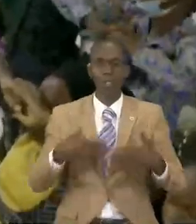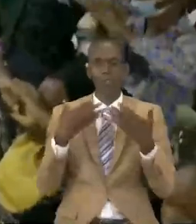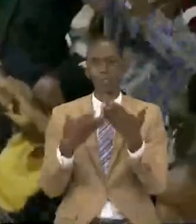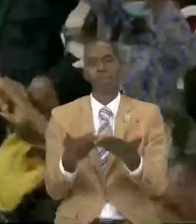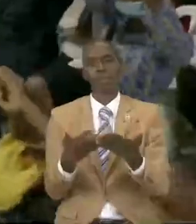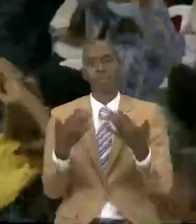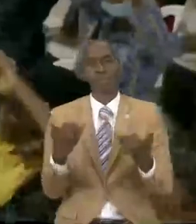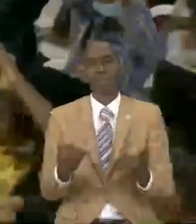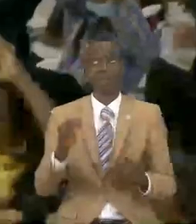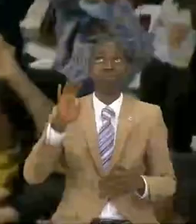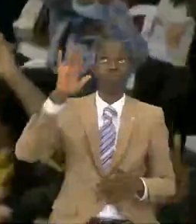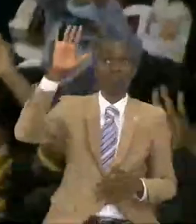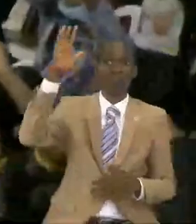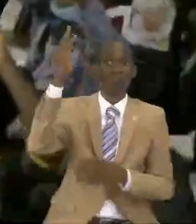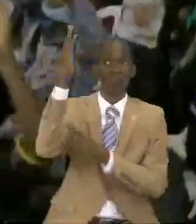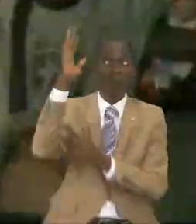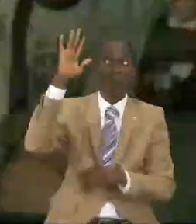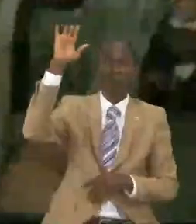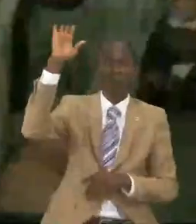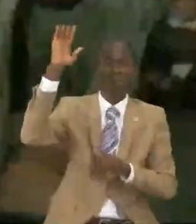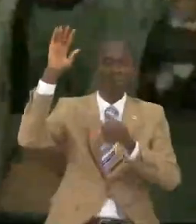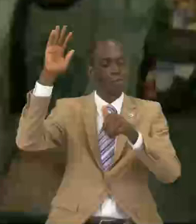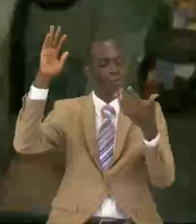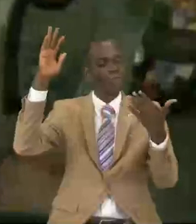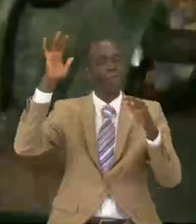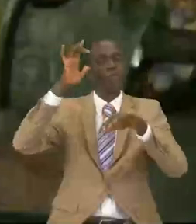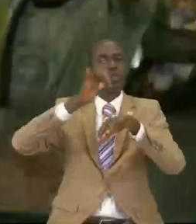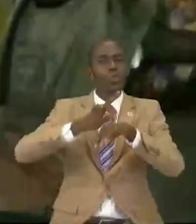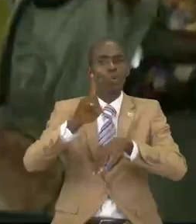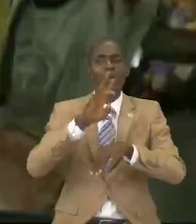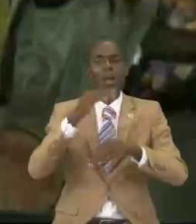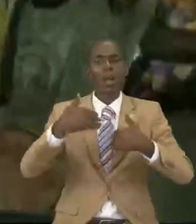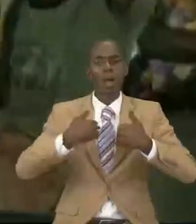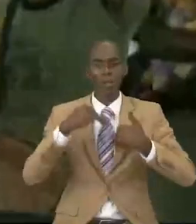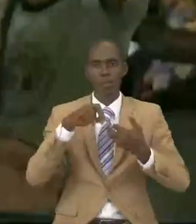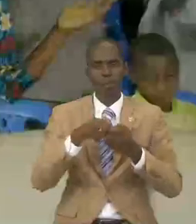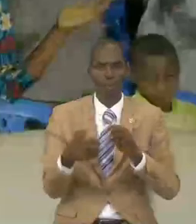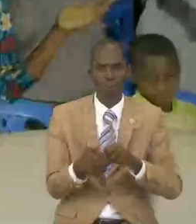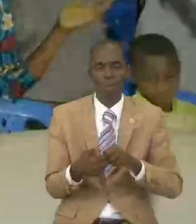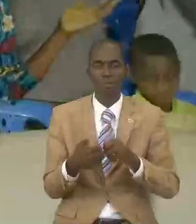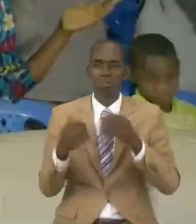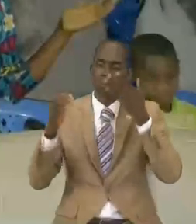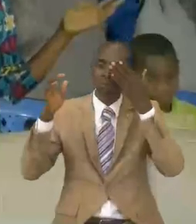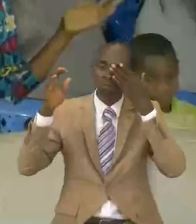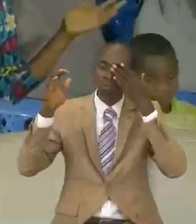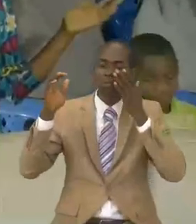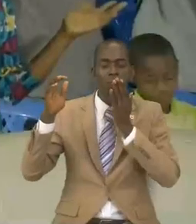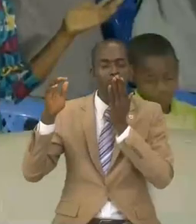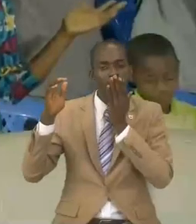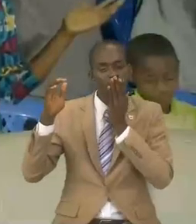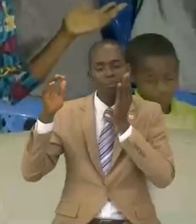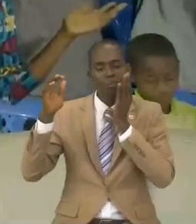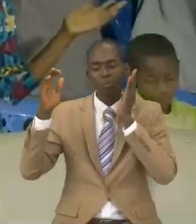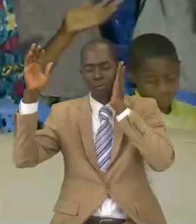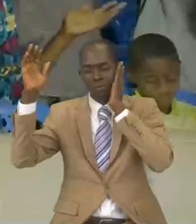Lève cette main et mets la deuxième main là où tu as le problème, la maladie. Et que ton cœur, ta pensée, ta